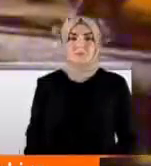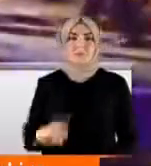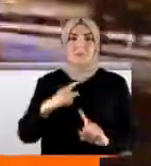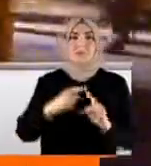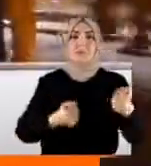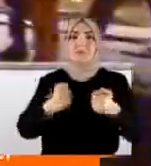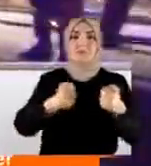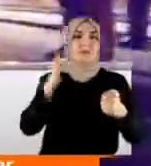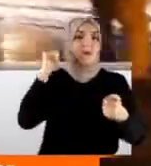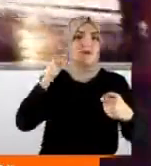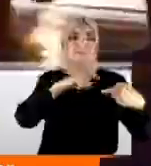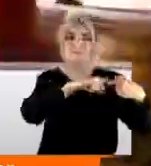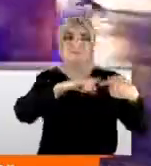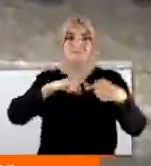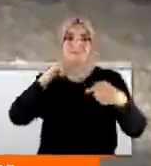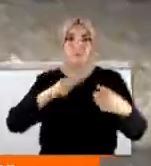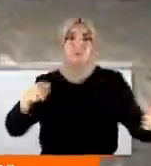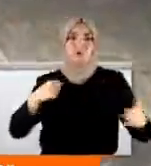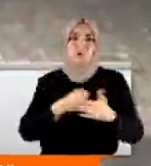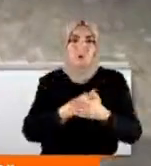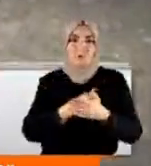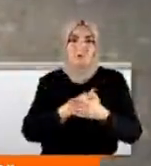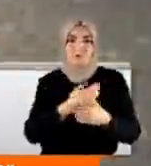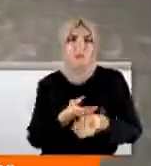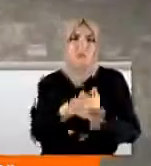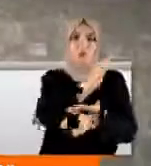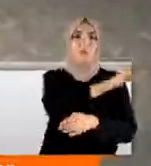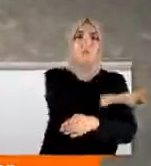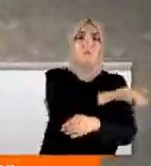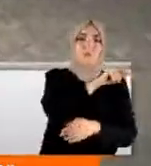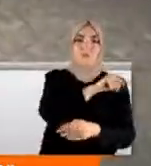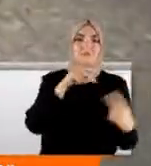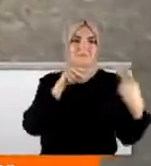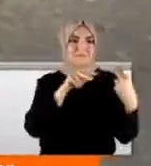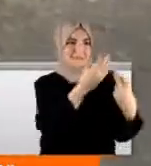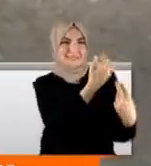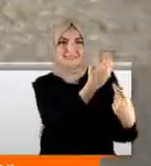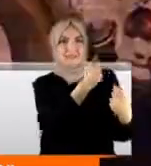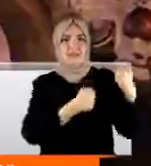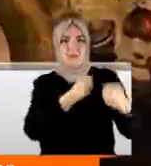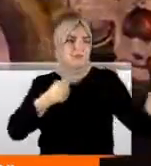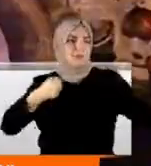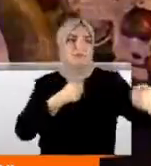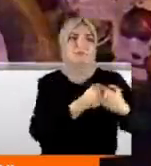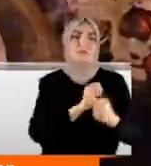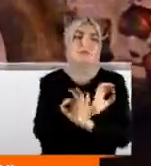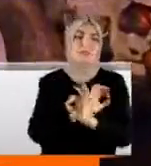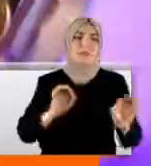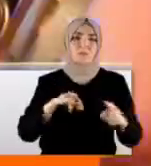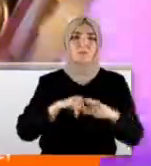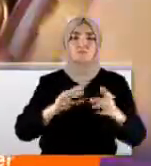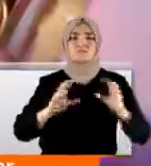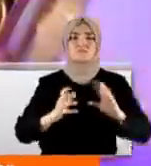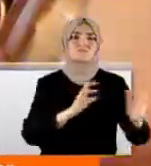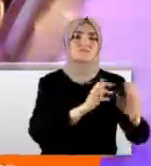Traktörün römorkuna çarpıp savrulan otomobil karşı yönden gelen başka bir otomobille kafa kafaya çarpıştı. Araçlar hurdaya döndü.